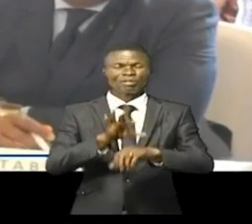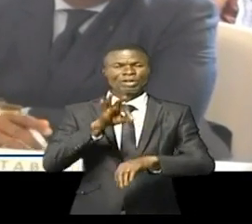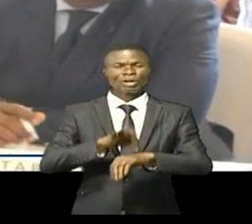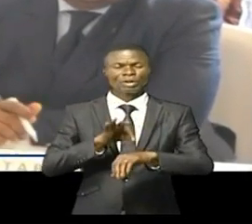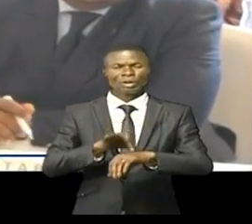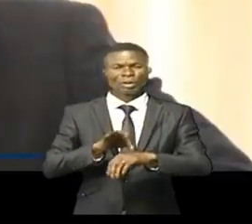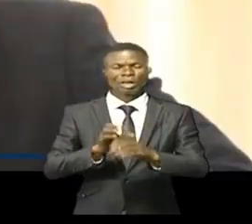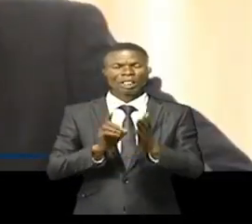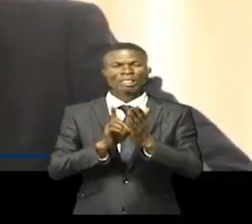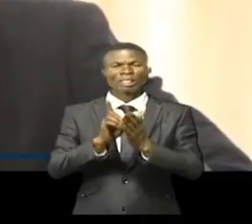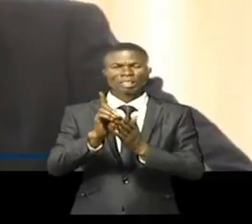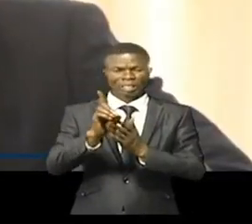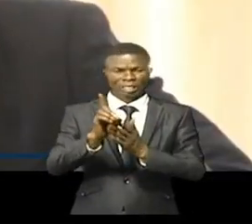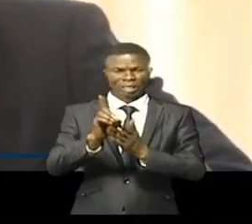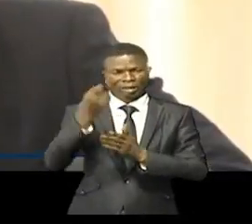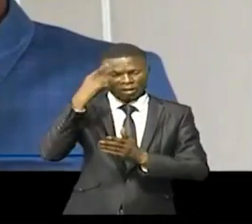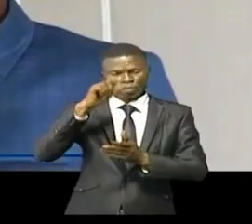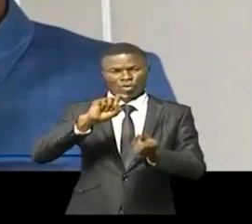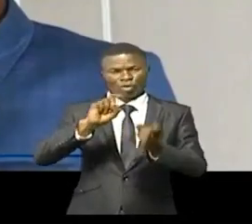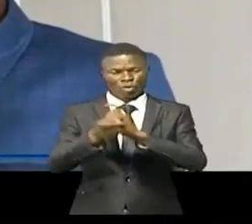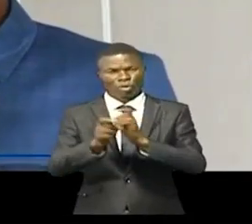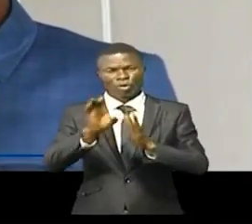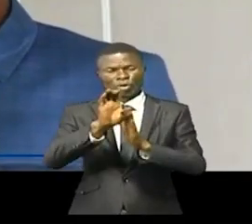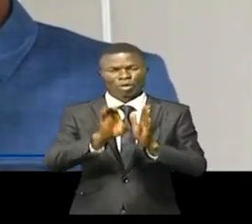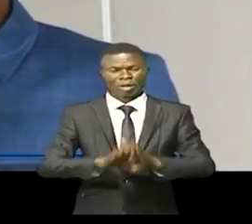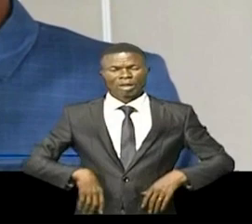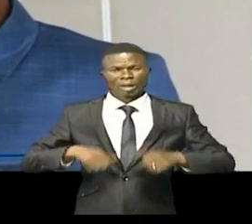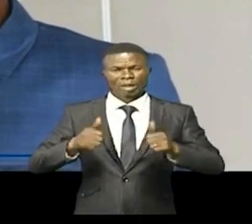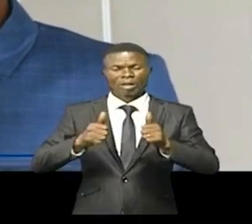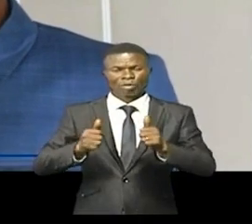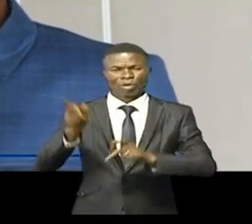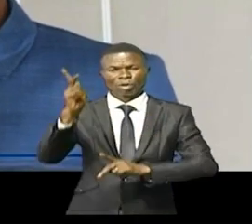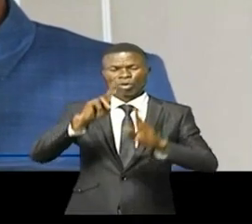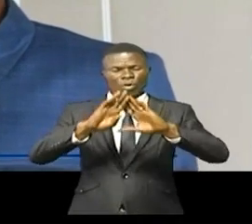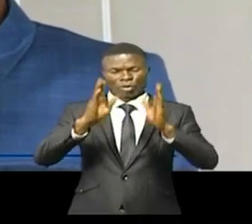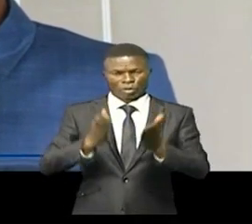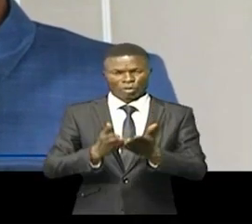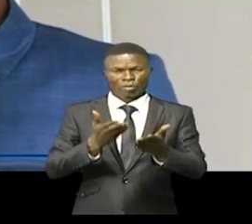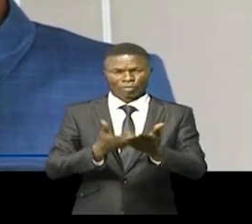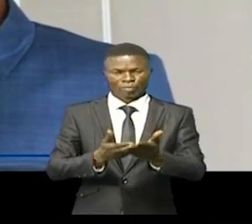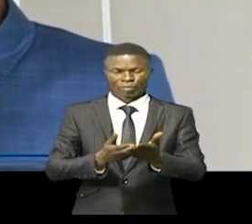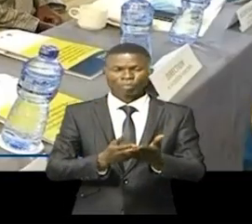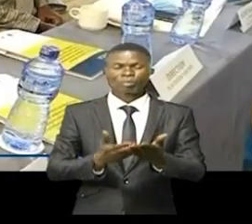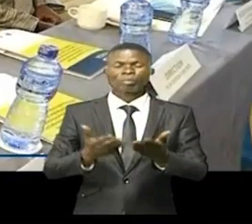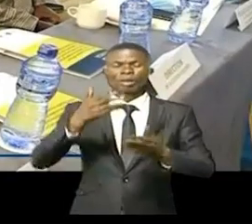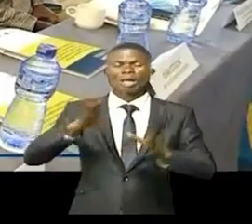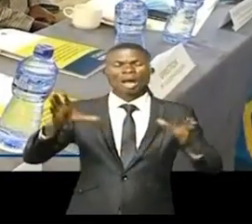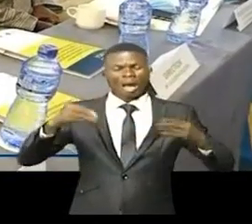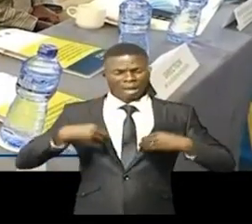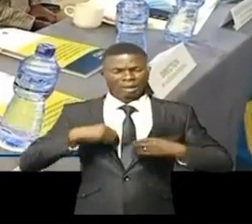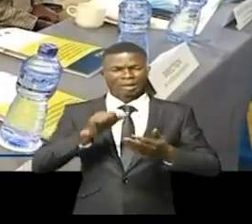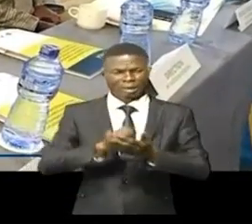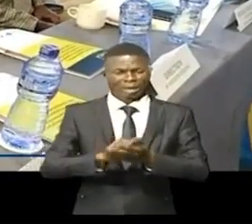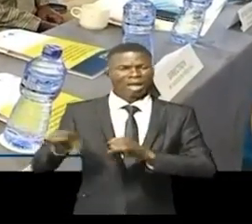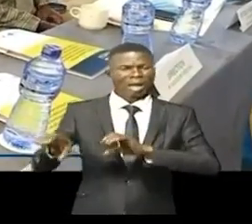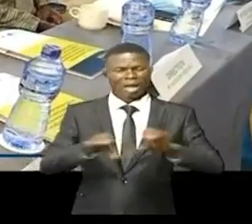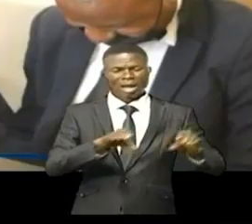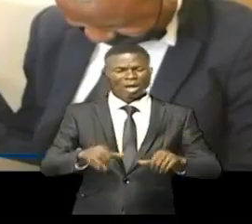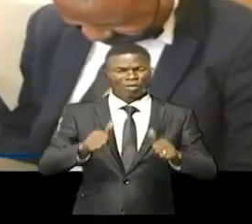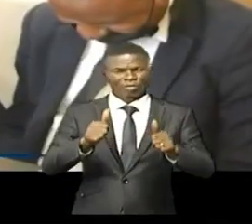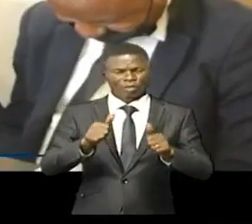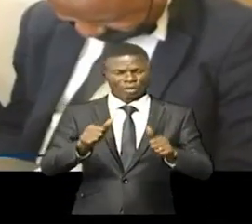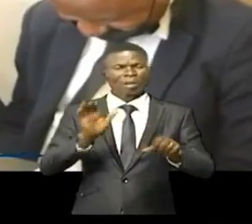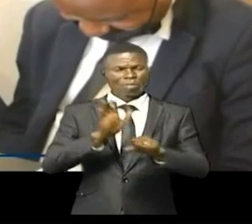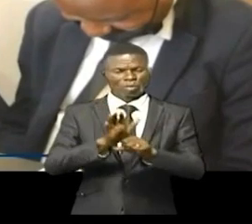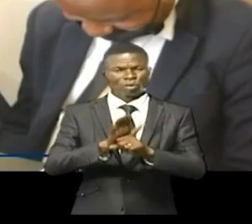de développement pour améliorer les conditions de vie de cette population. Donc, c'est vraiment bien accueilli avec des activités